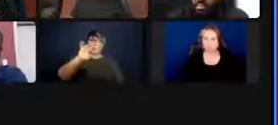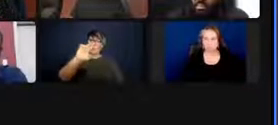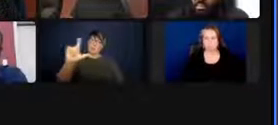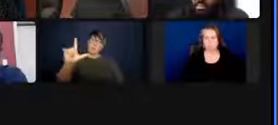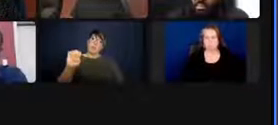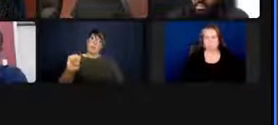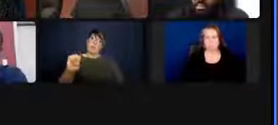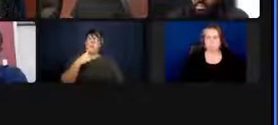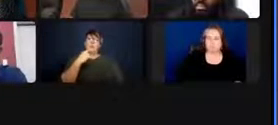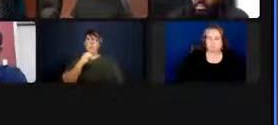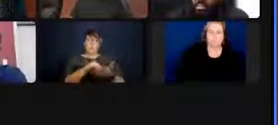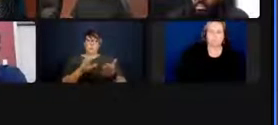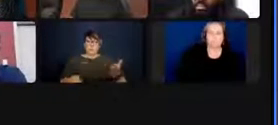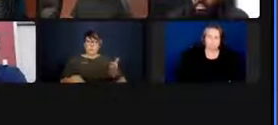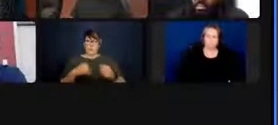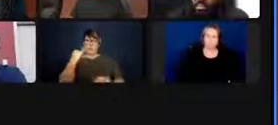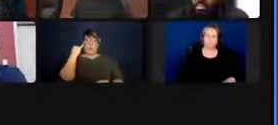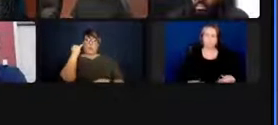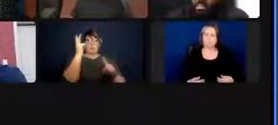وبالنسبة